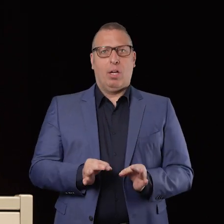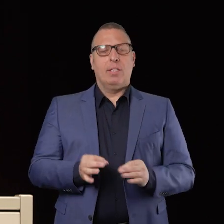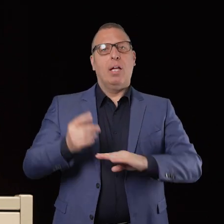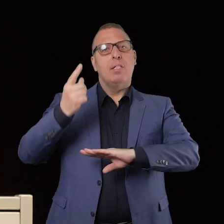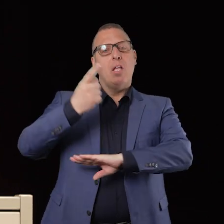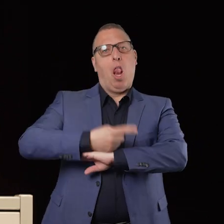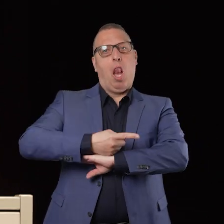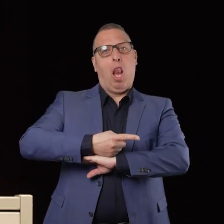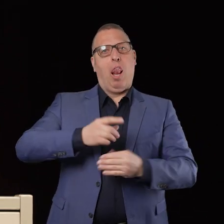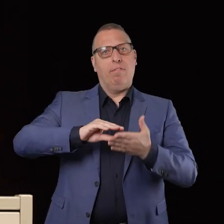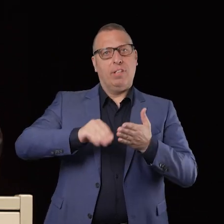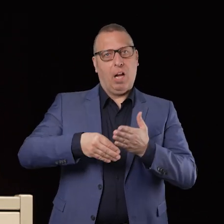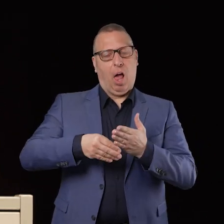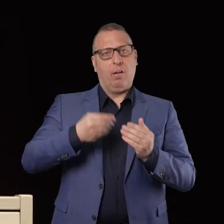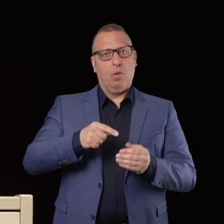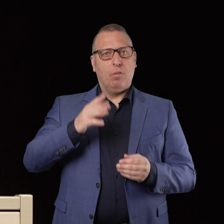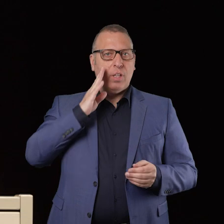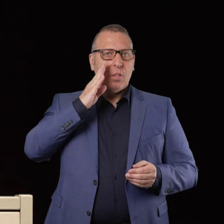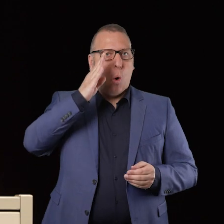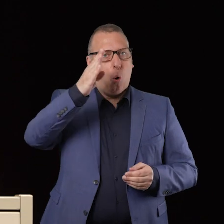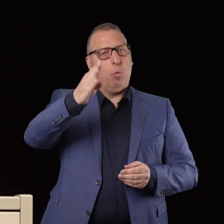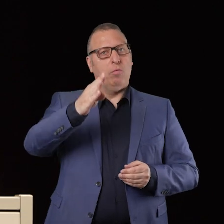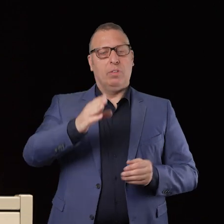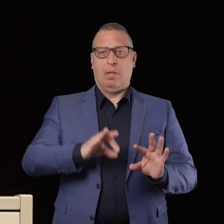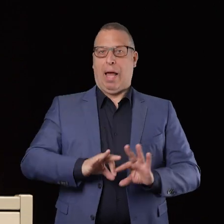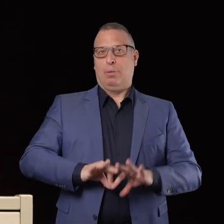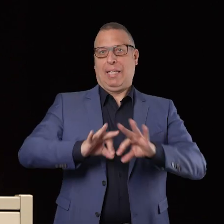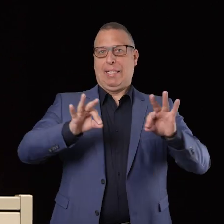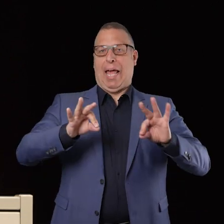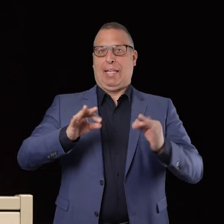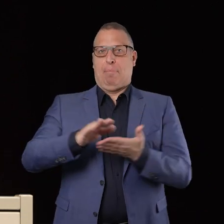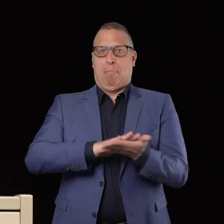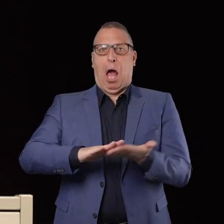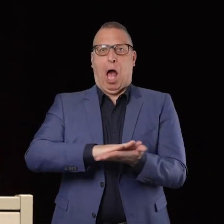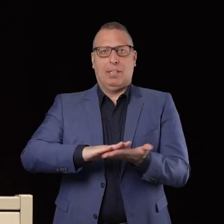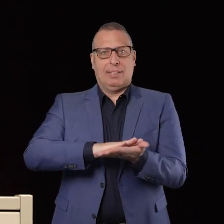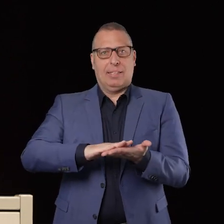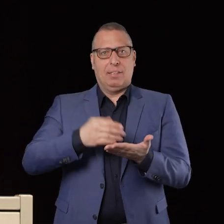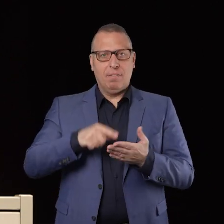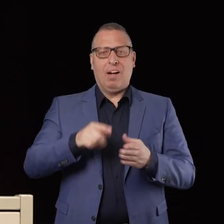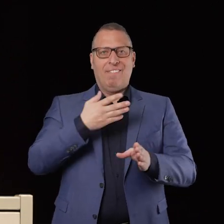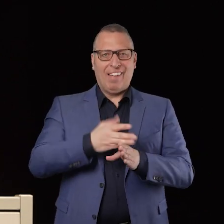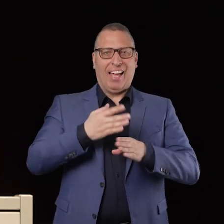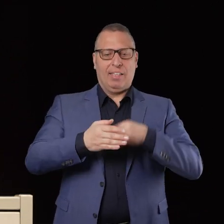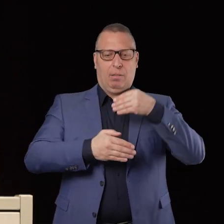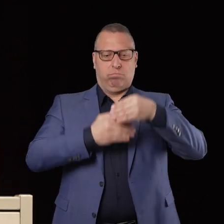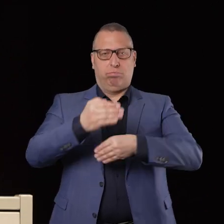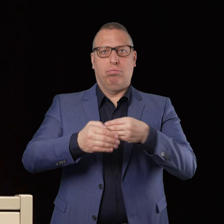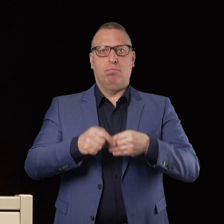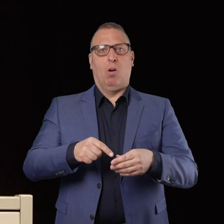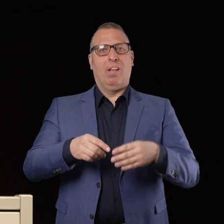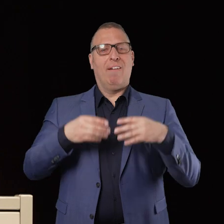überzeugt, dass der Zollvertrag auch in Zukunft eine ausgezeichnete Basis für die